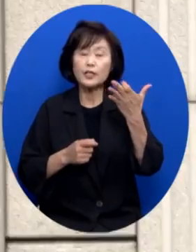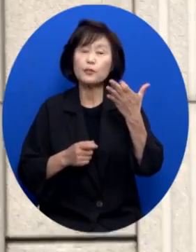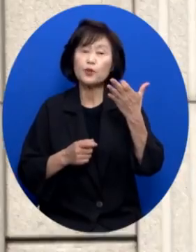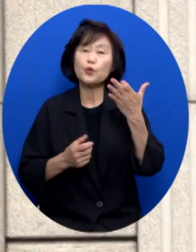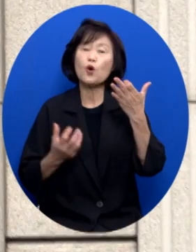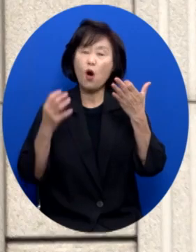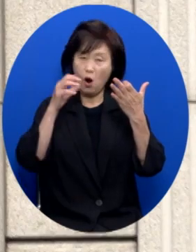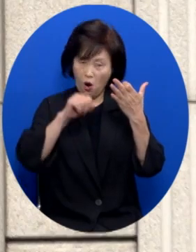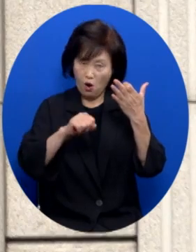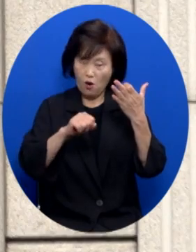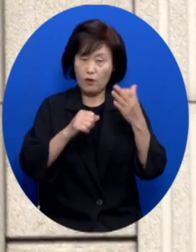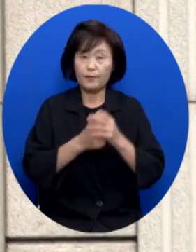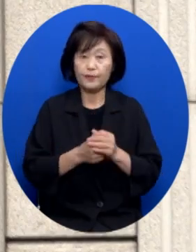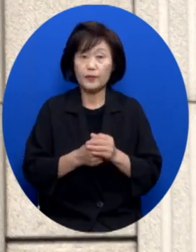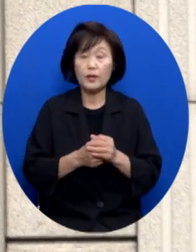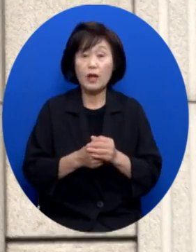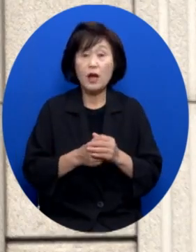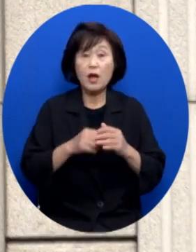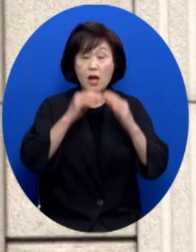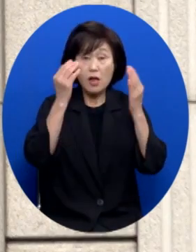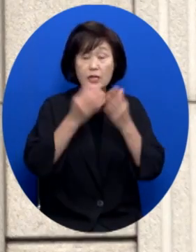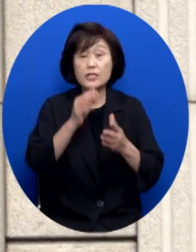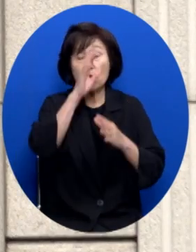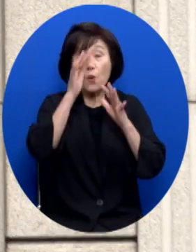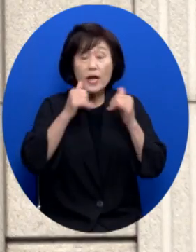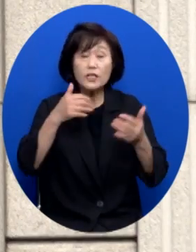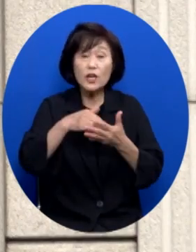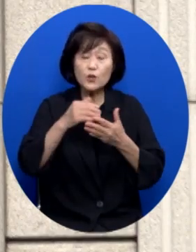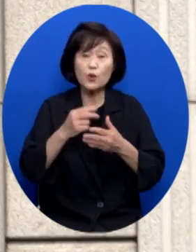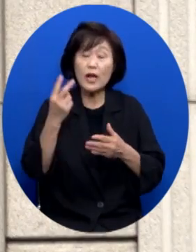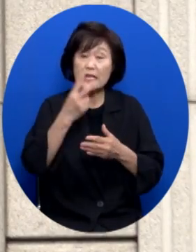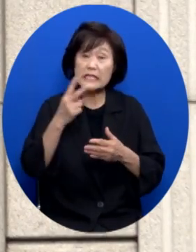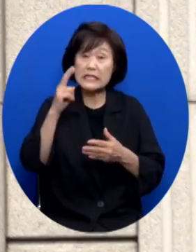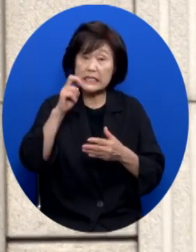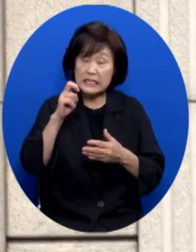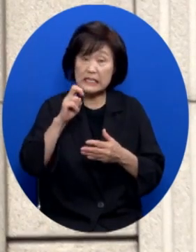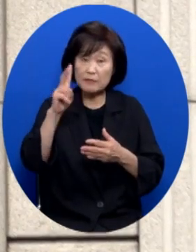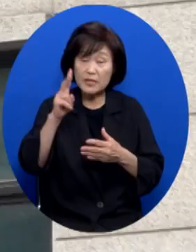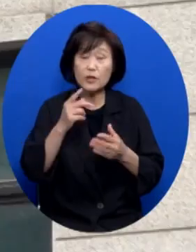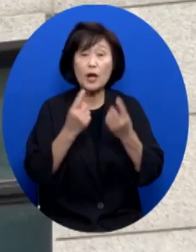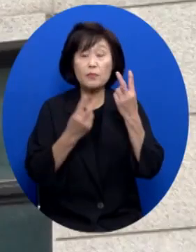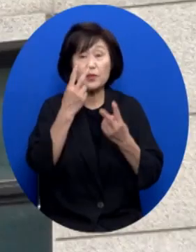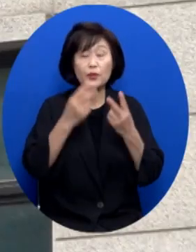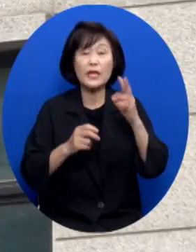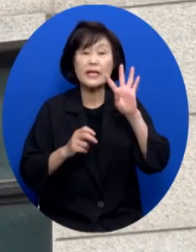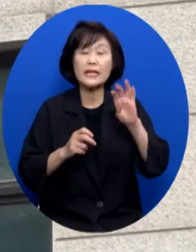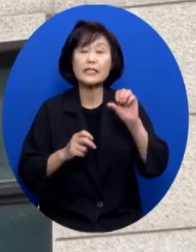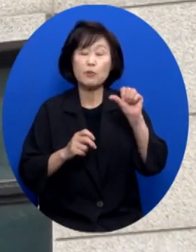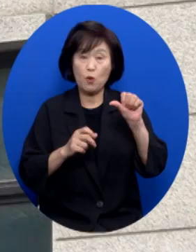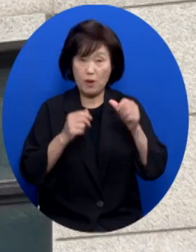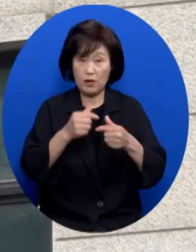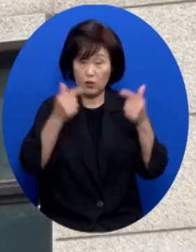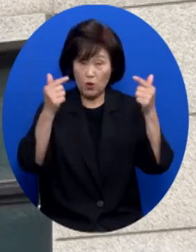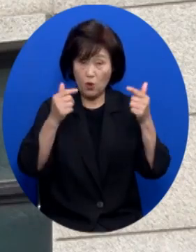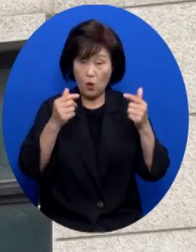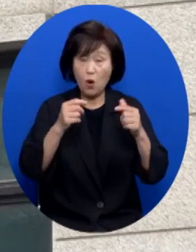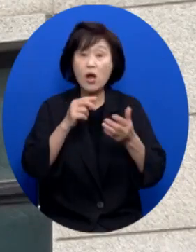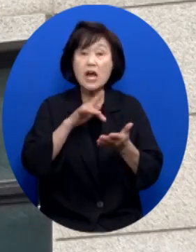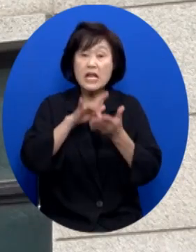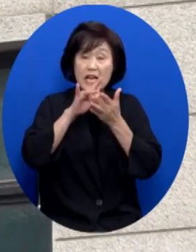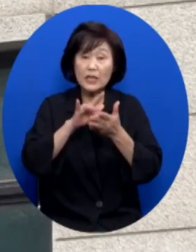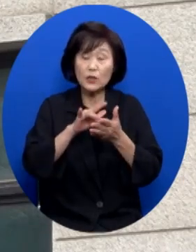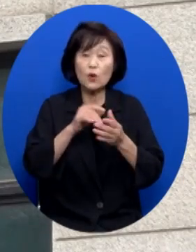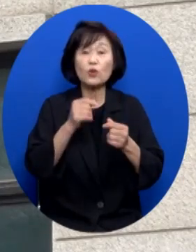집계됐습니다. 식약처는 전체 환자 수가 2022년과 비교해 45만 명 늘었고 처방량도 2천만 개